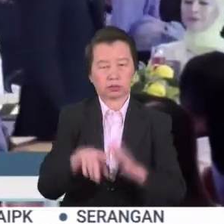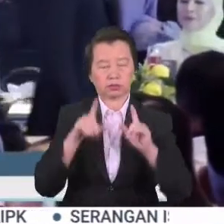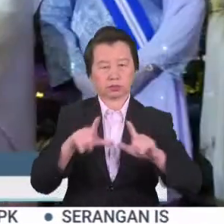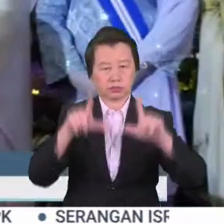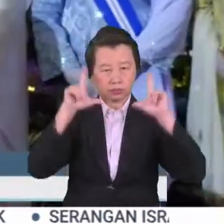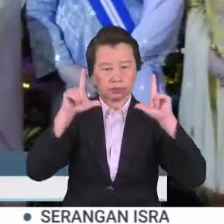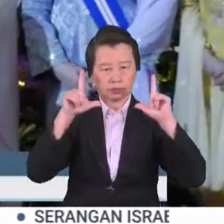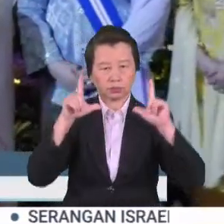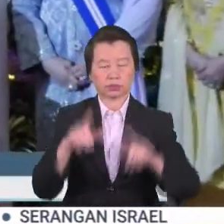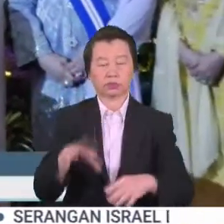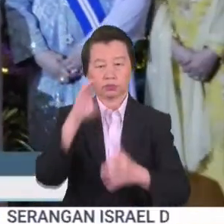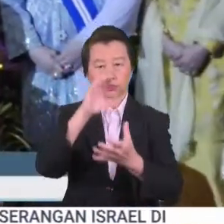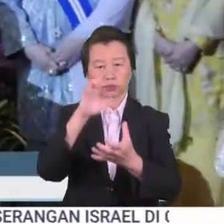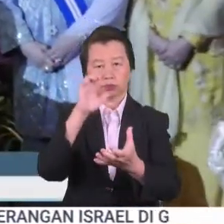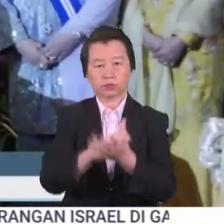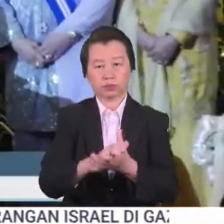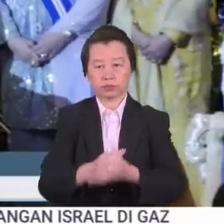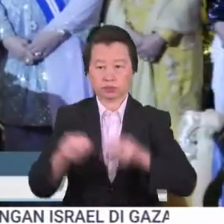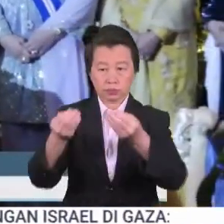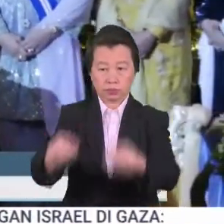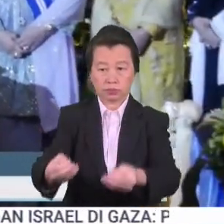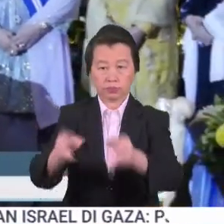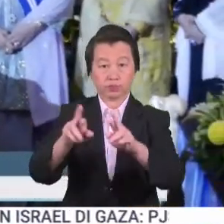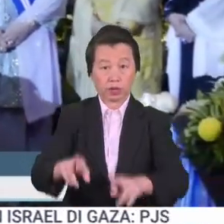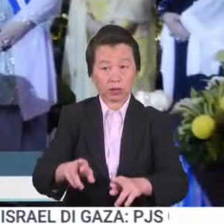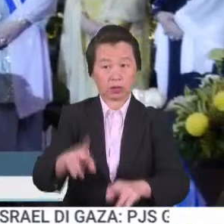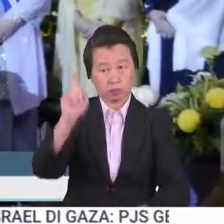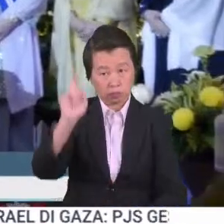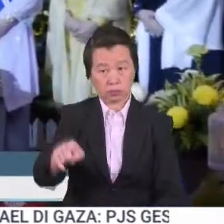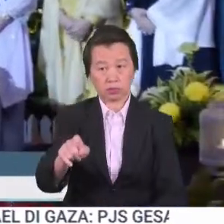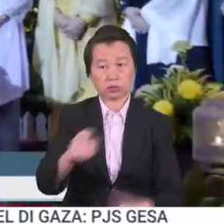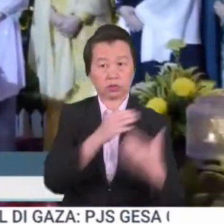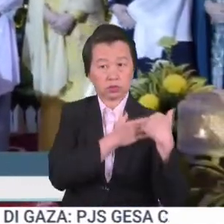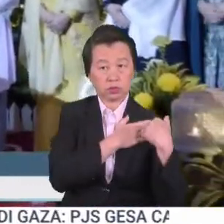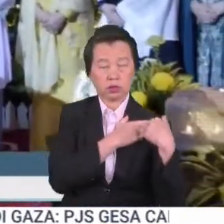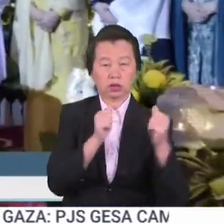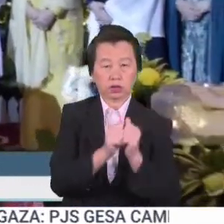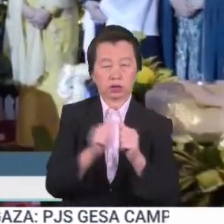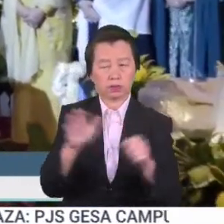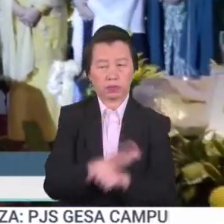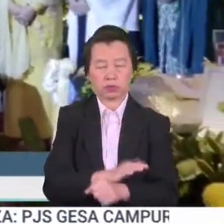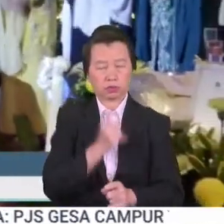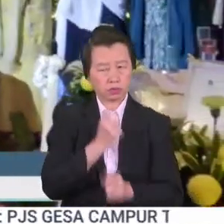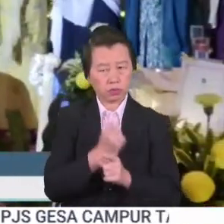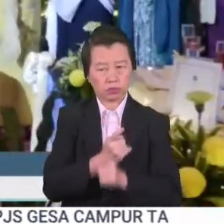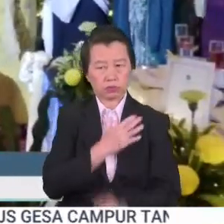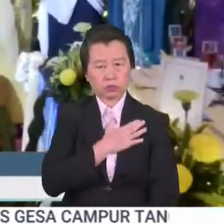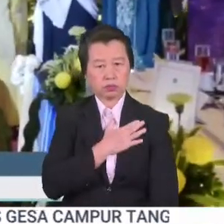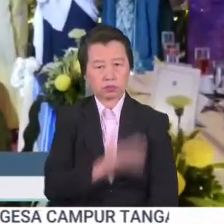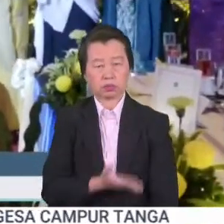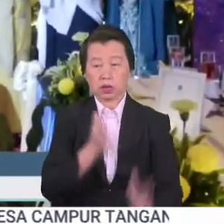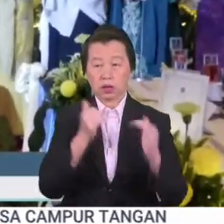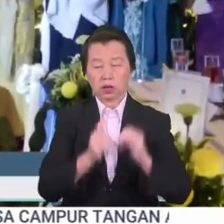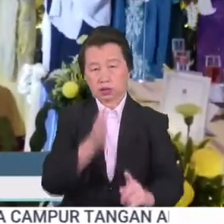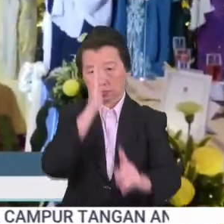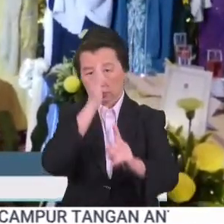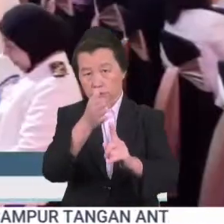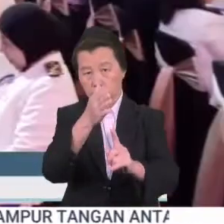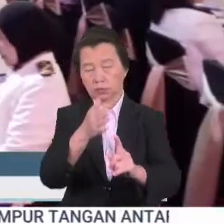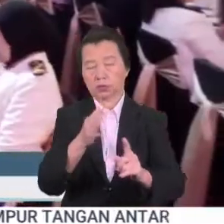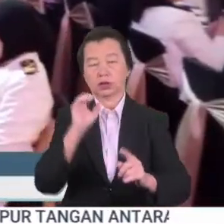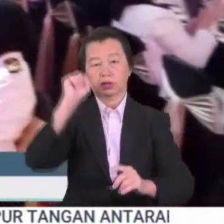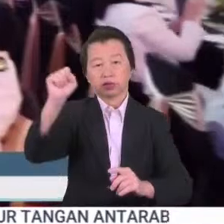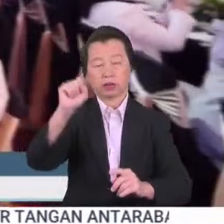berintegriti kepercayaan yang diberikan rakyat katanya hendaklah digalas dengan sepenuh hati agar Aga Hala tuju Sabah